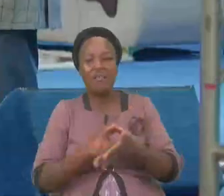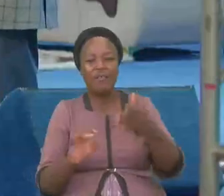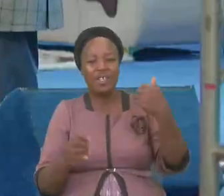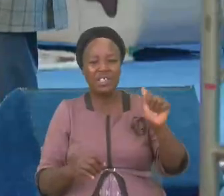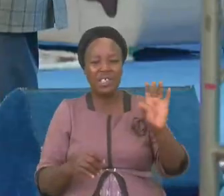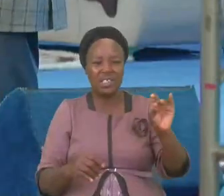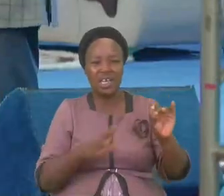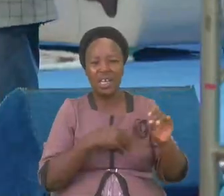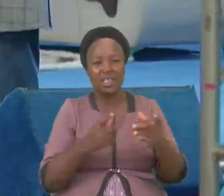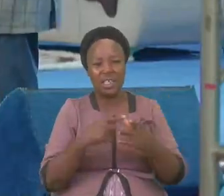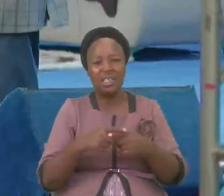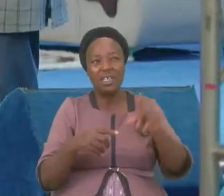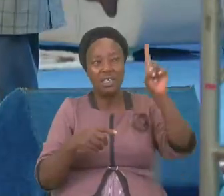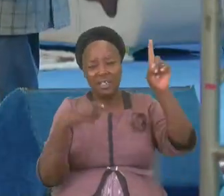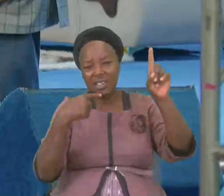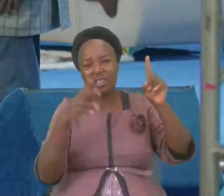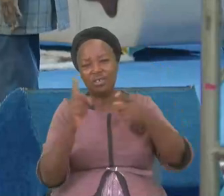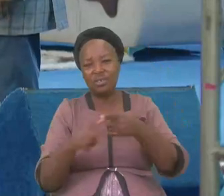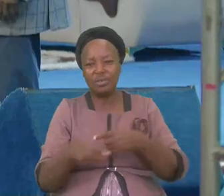Et il leur dit,